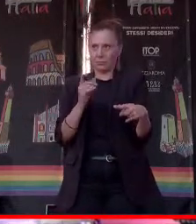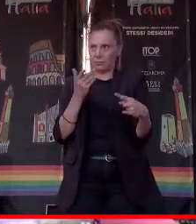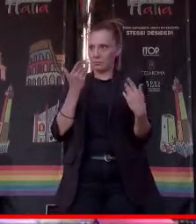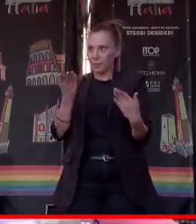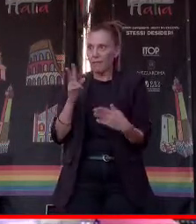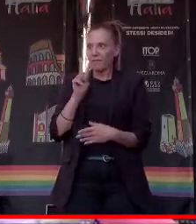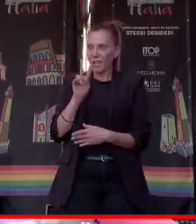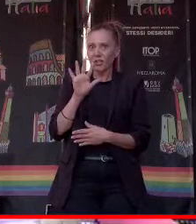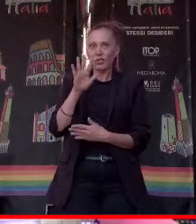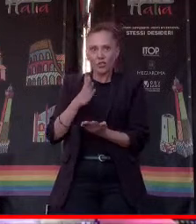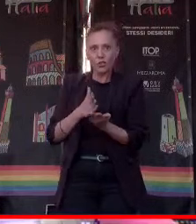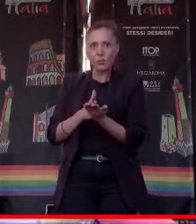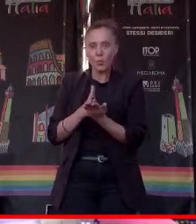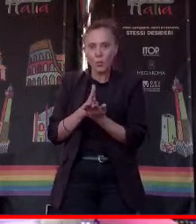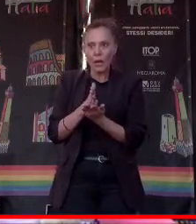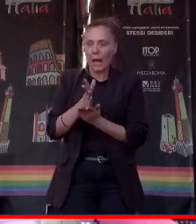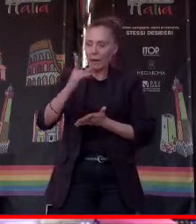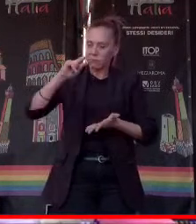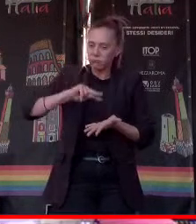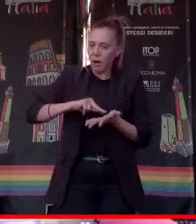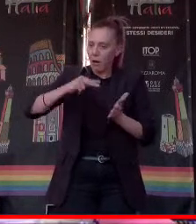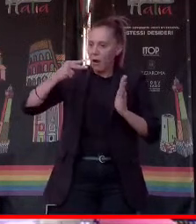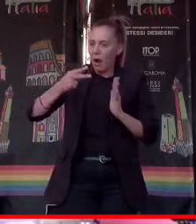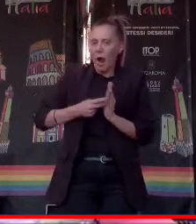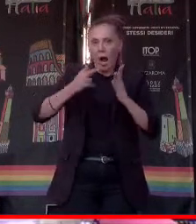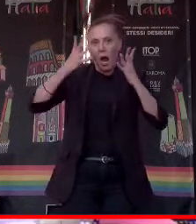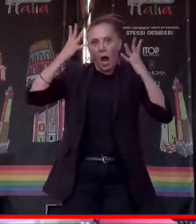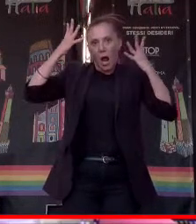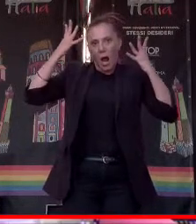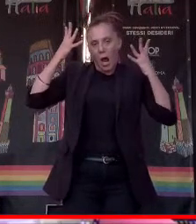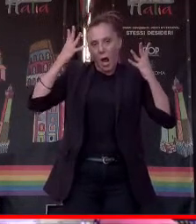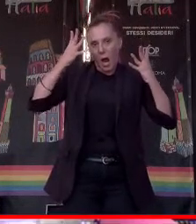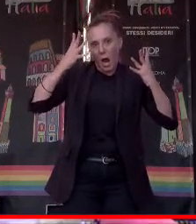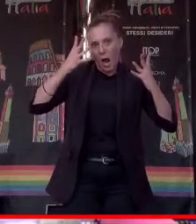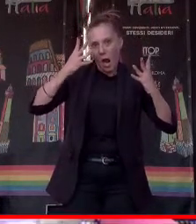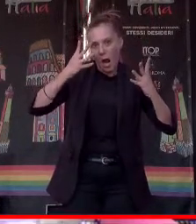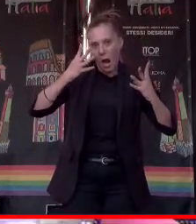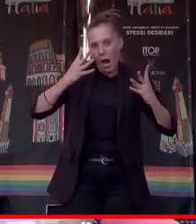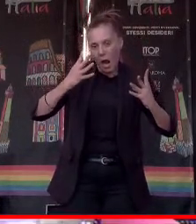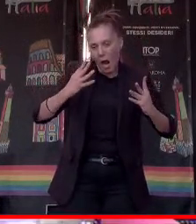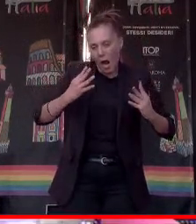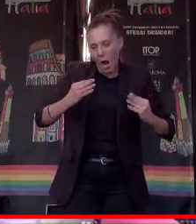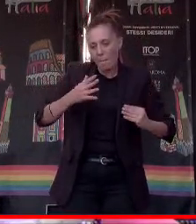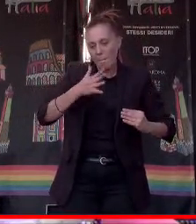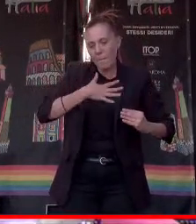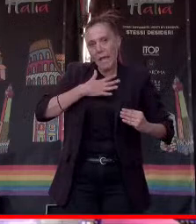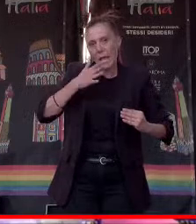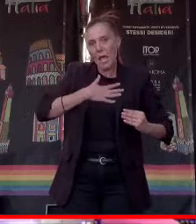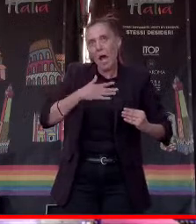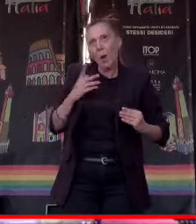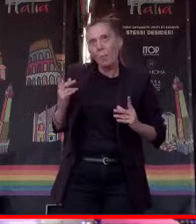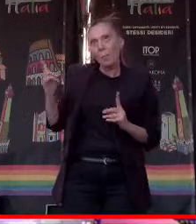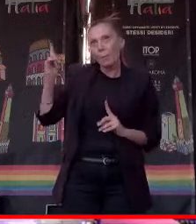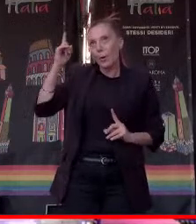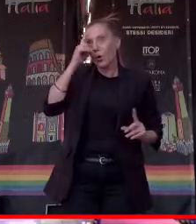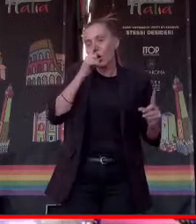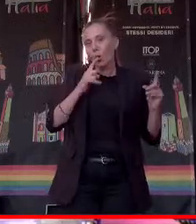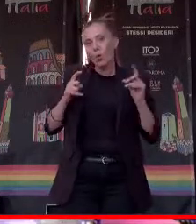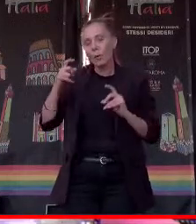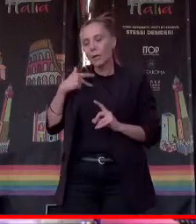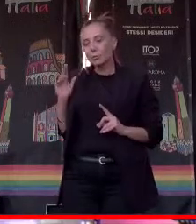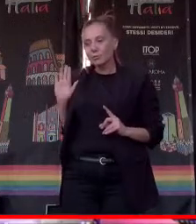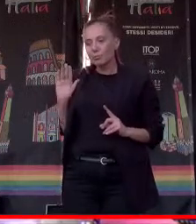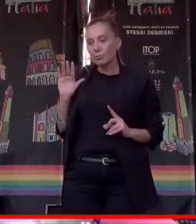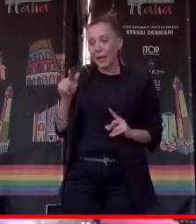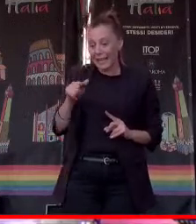questi 25 anni, tanti problemi che sono il mio, come dire, la mia preoccupazione quotidiana, ma questo spazio è